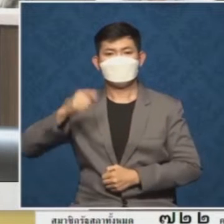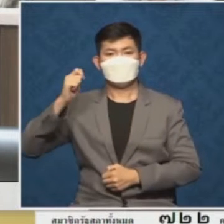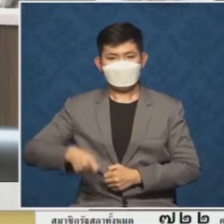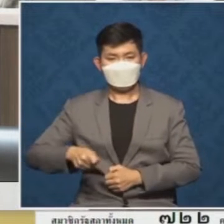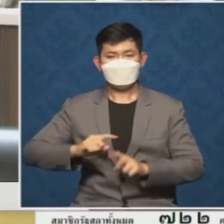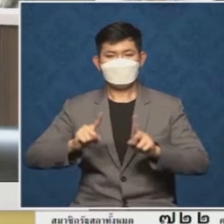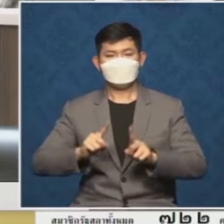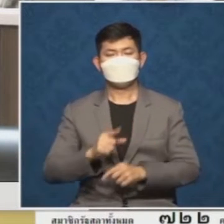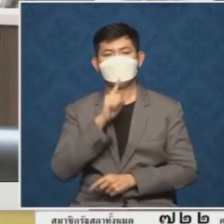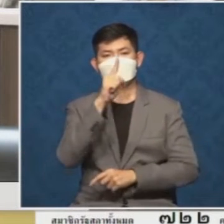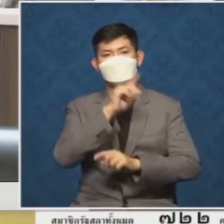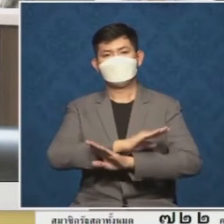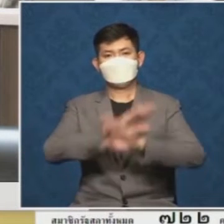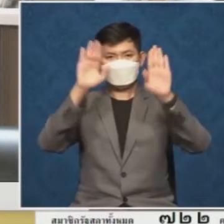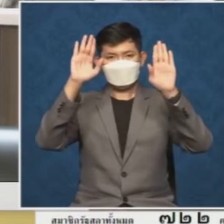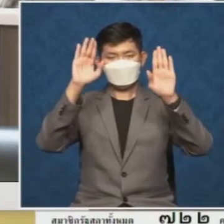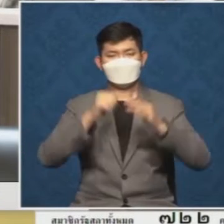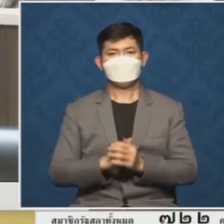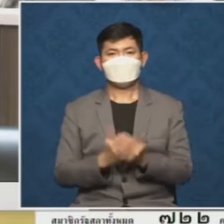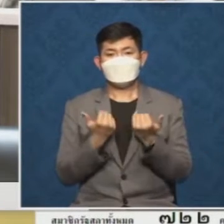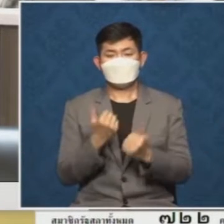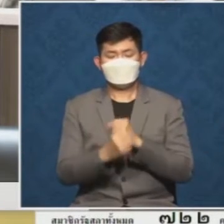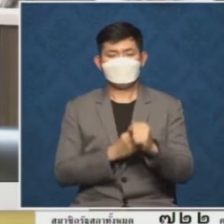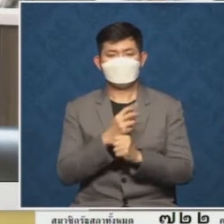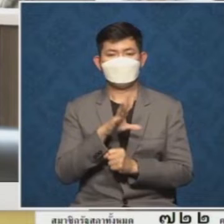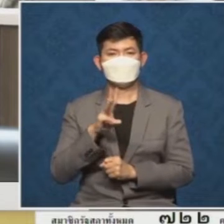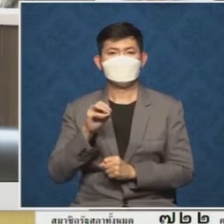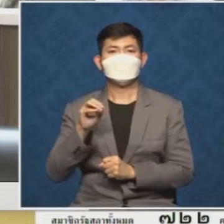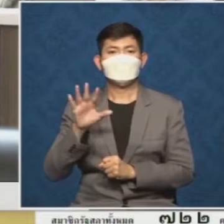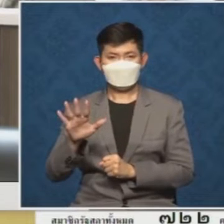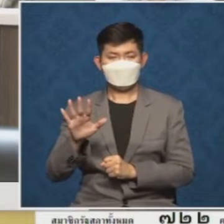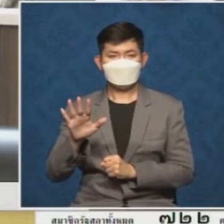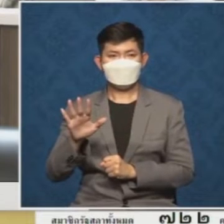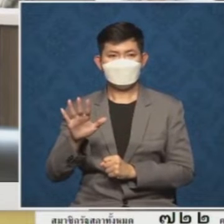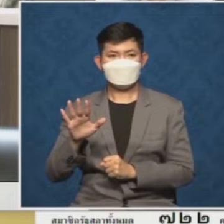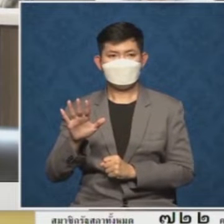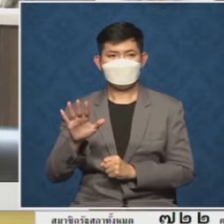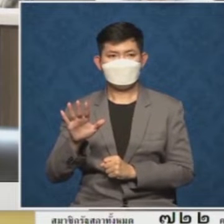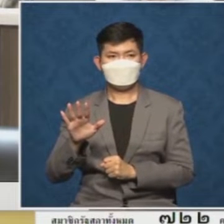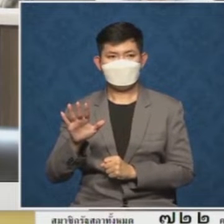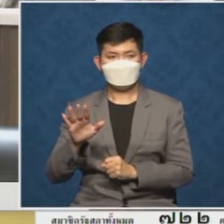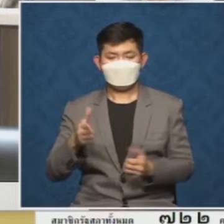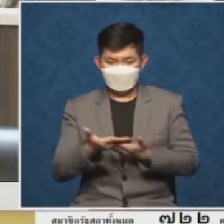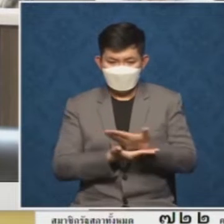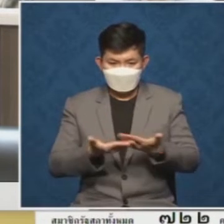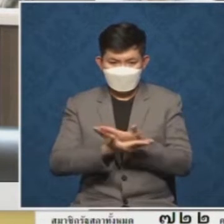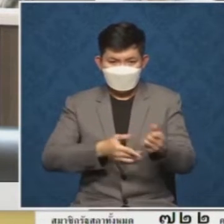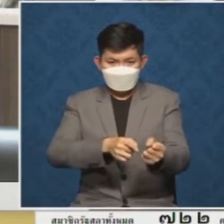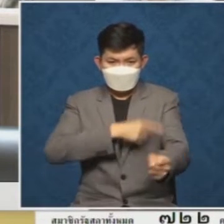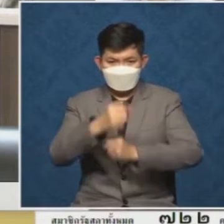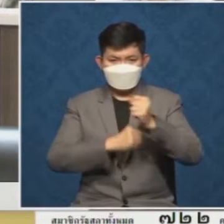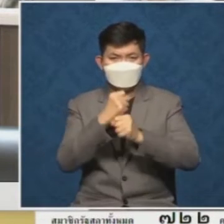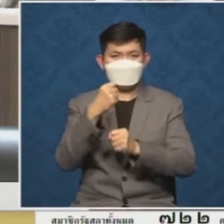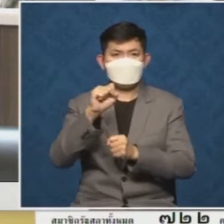กฟ้องปัจจุบันนี้ปี2565คดีเกือบ15ปี